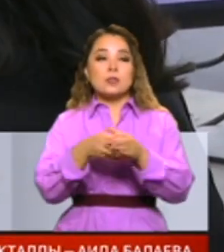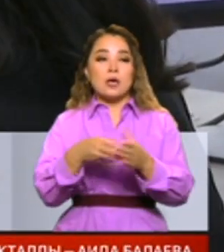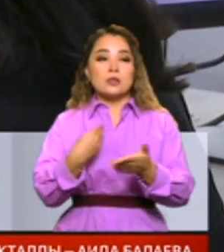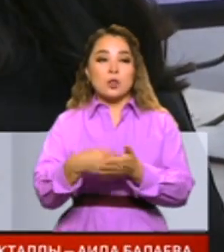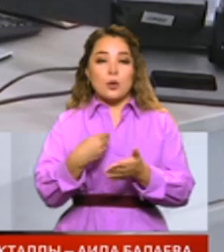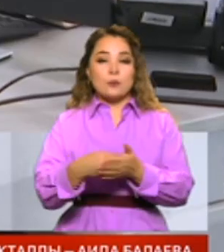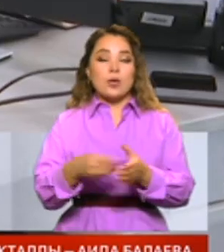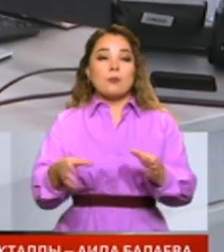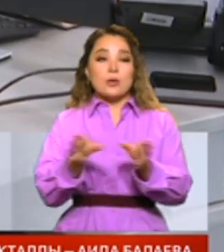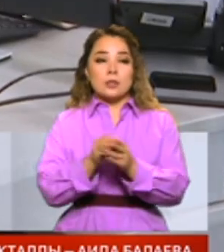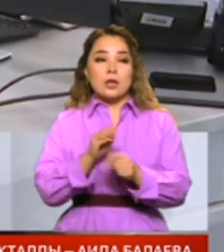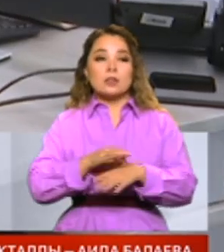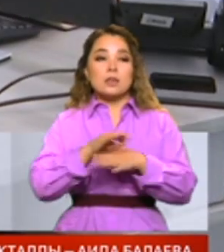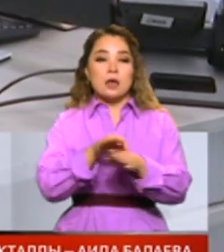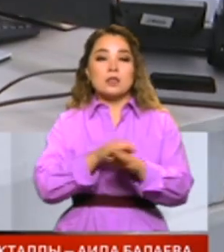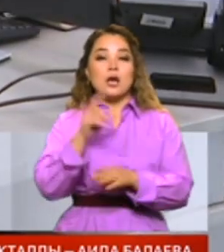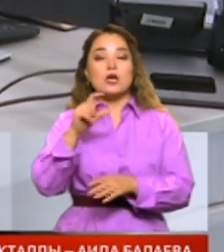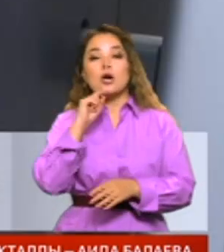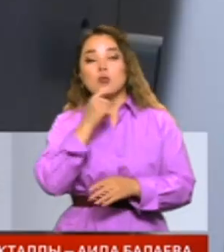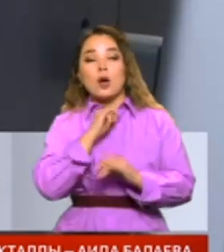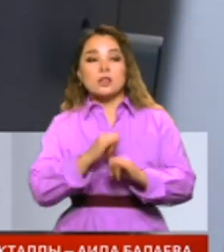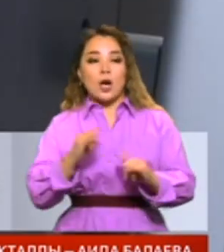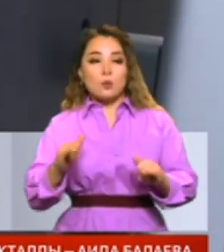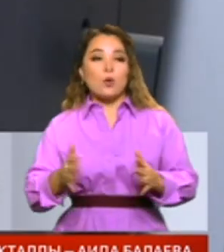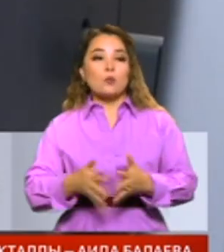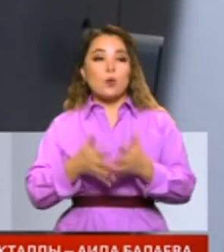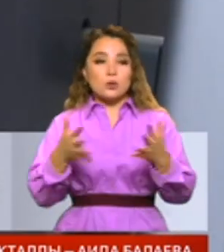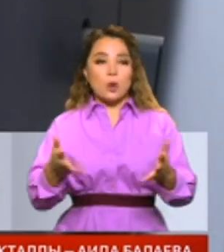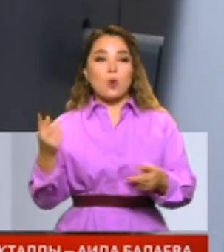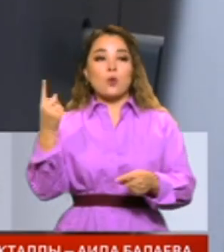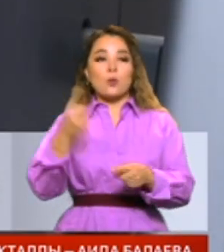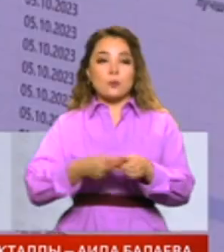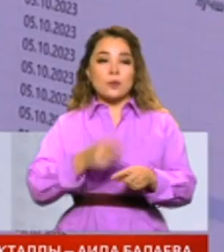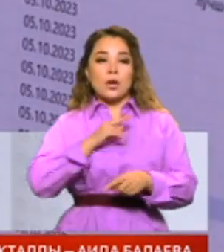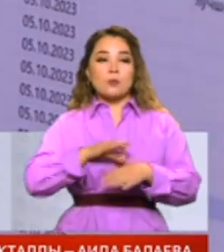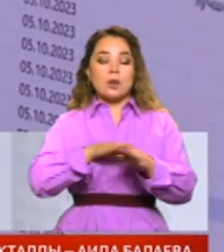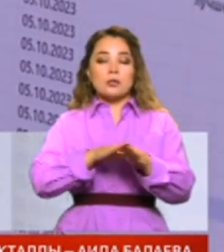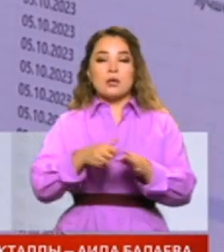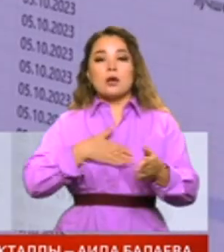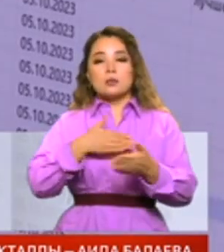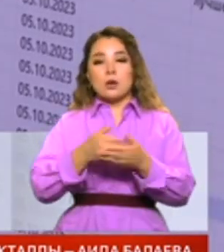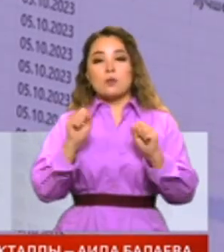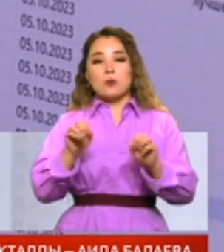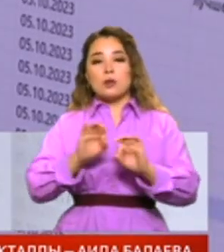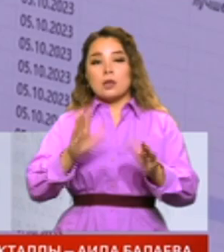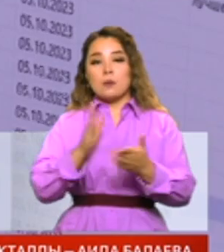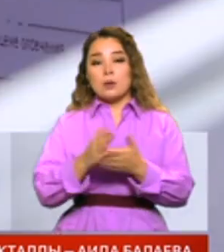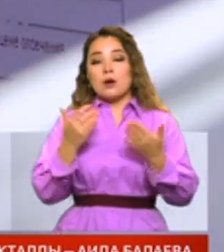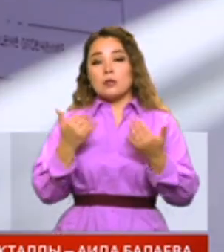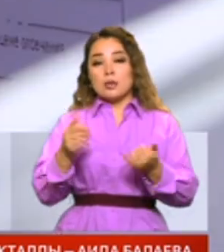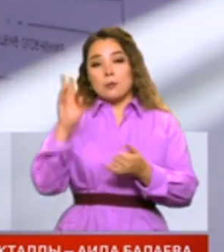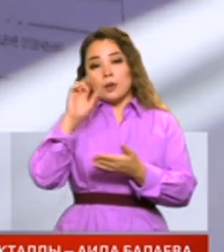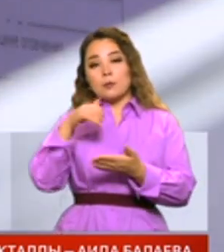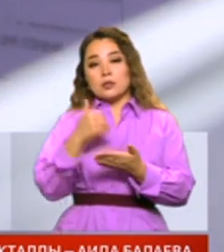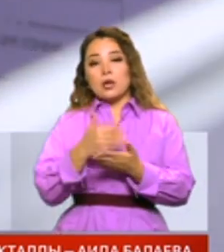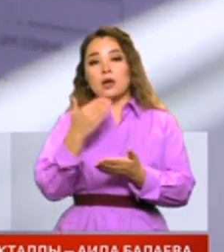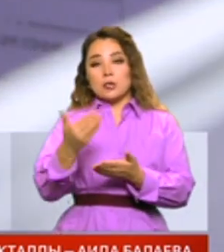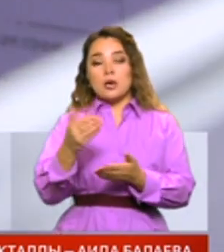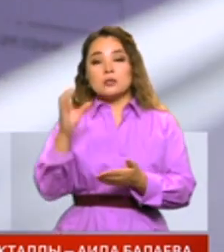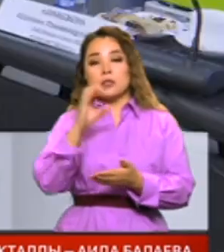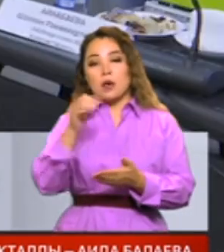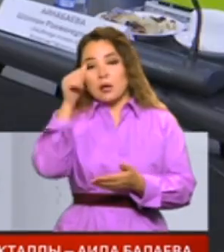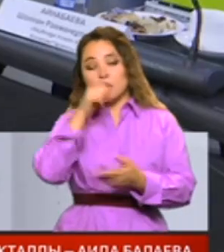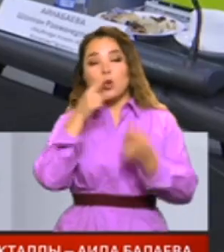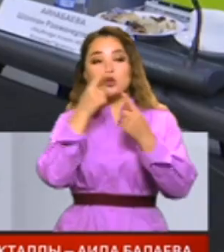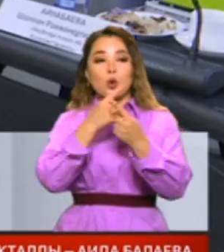арқылы бизнеске серпін беріп, экономикалық дамуымызға оң ықпал ете аламыз деп отыр. Айта кетейік, мемлекет басшысы